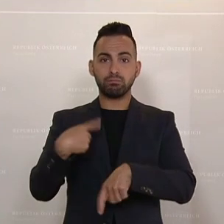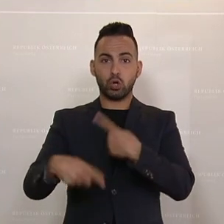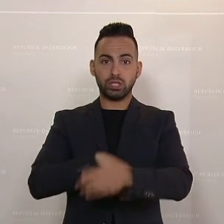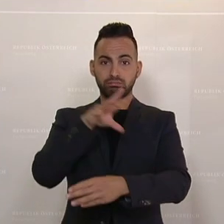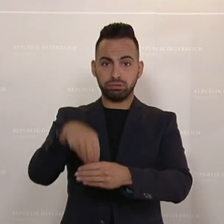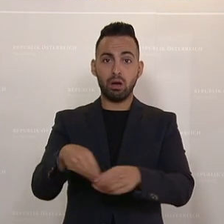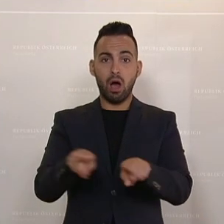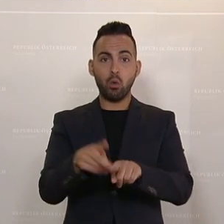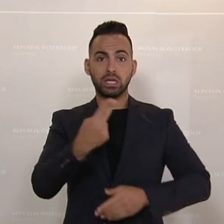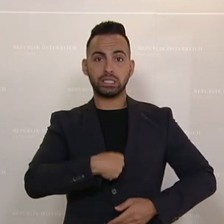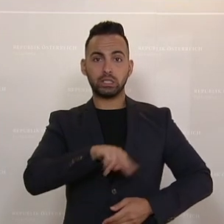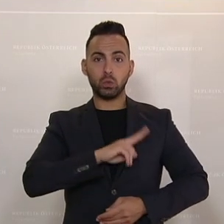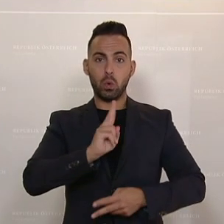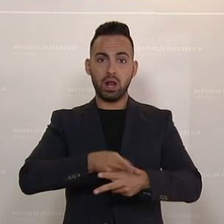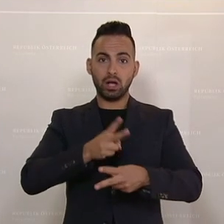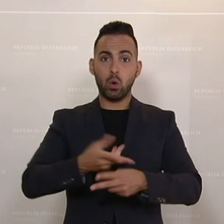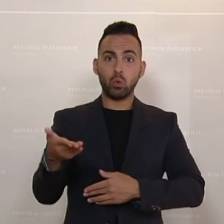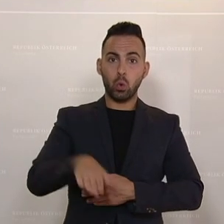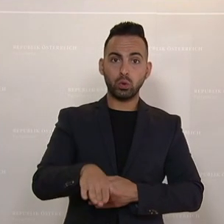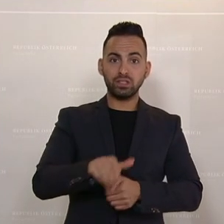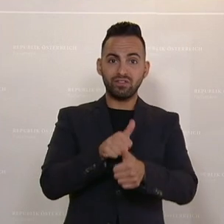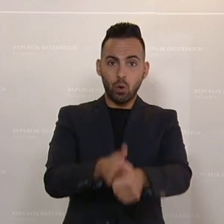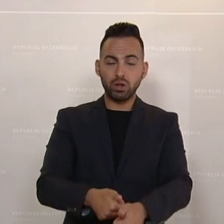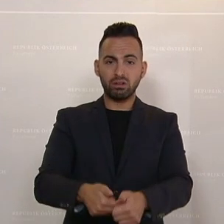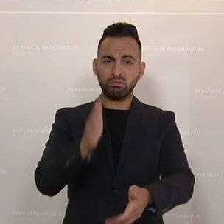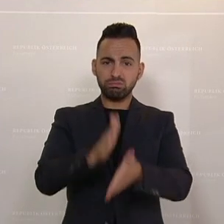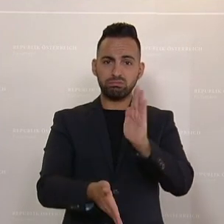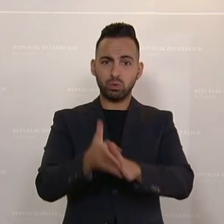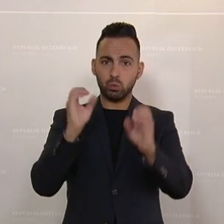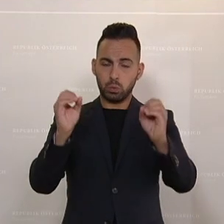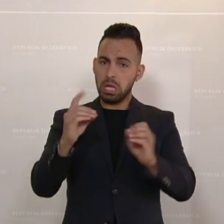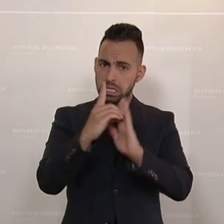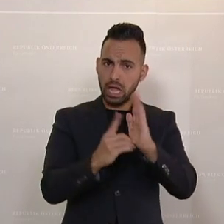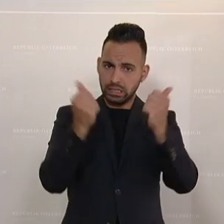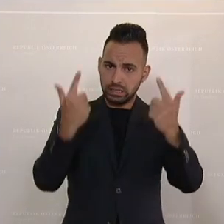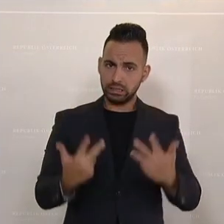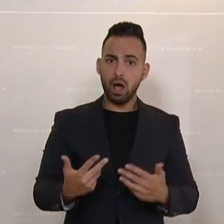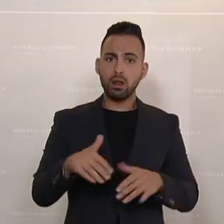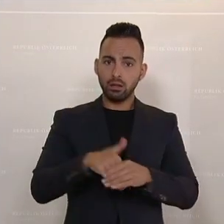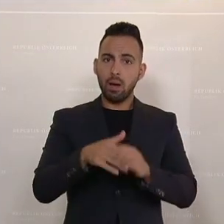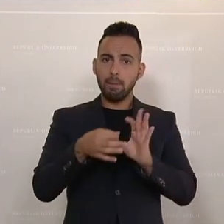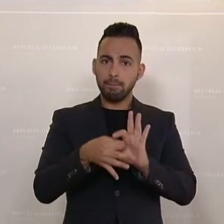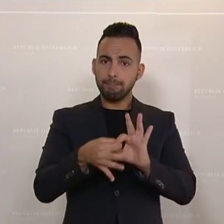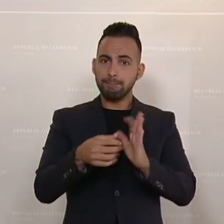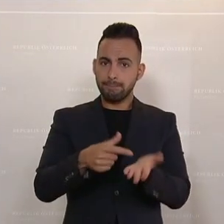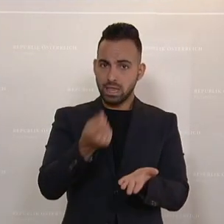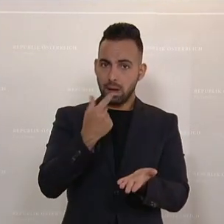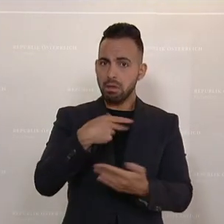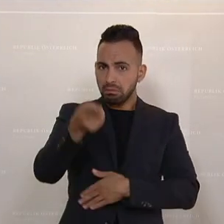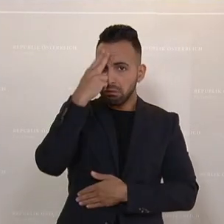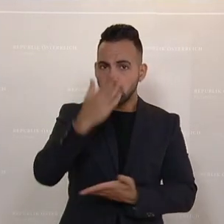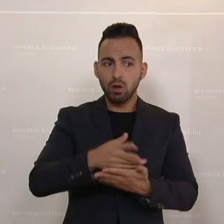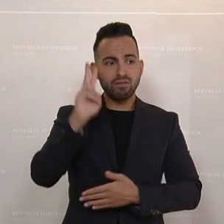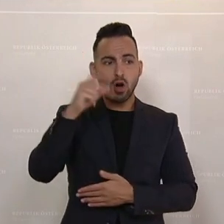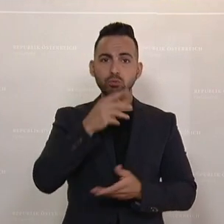schweren Erkrankungen und Todesfolgen de facto ausgeschlossen ist. Sie kennen vermutlich die Datenlage dieser Medikamente. Warum werden die nicht eingesetzt?